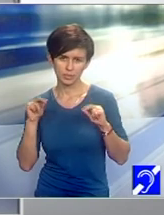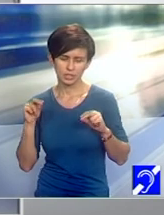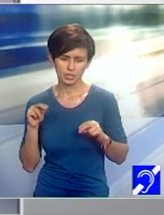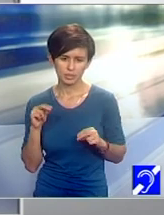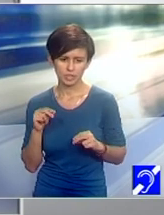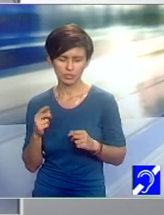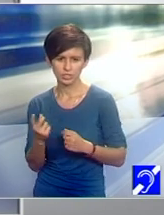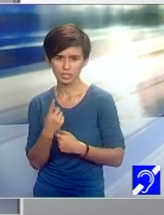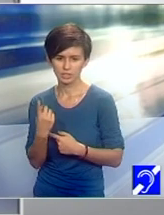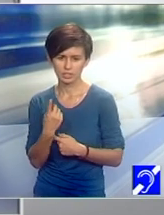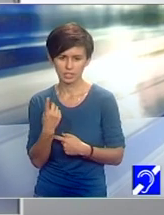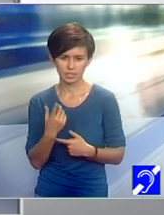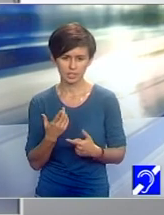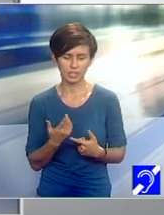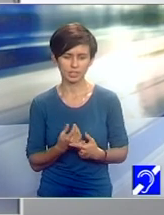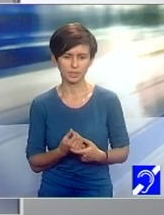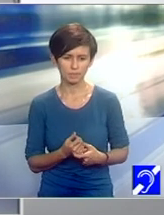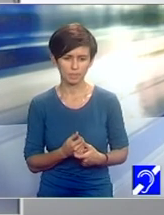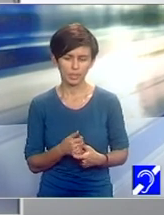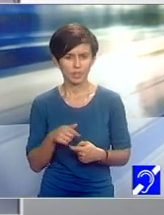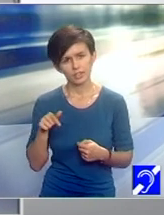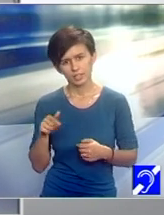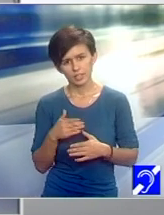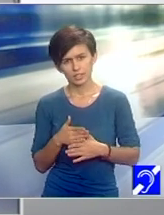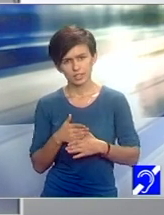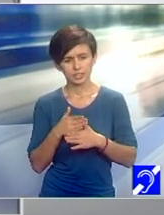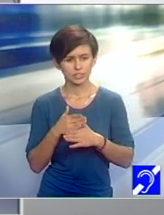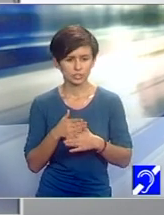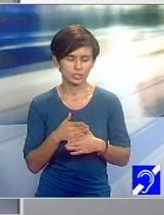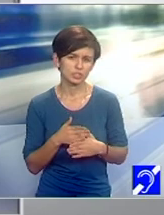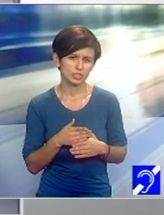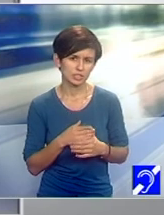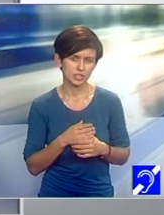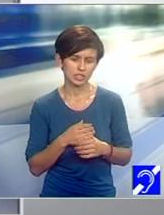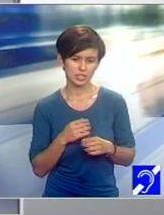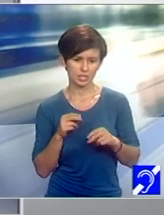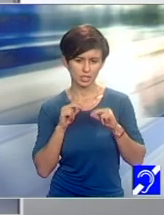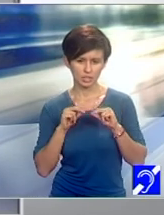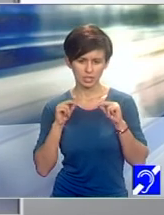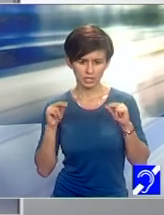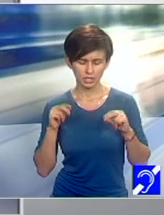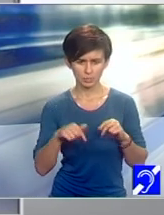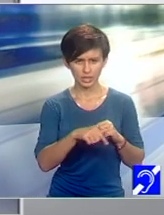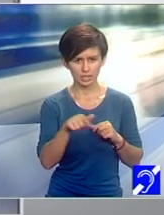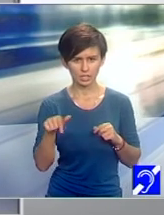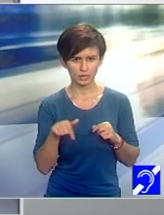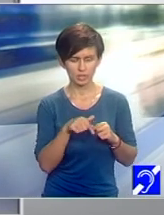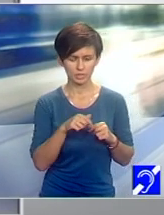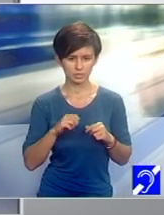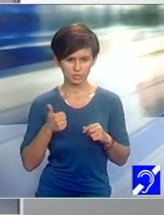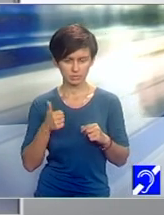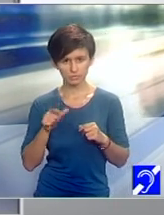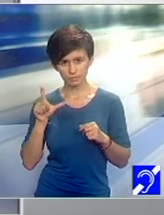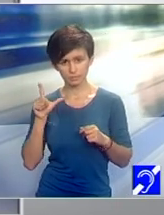Ludwigsburg, și ei ne susțin în felul acela că predau la noi, chiar și acum în primele